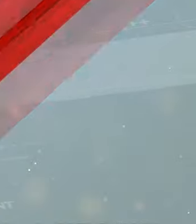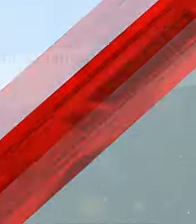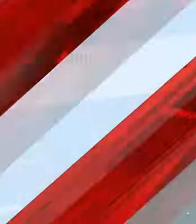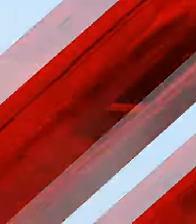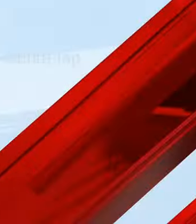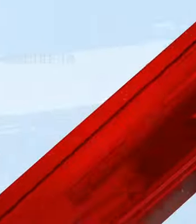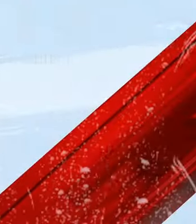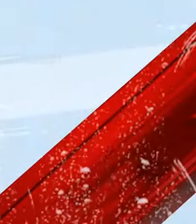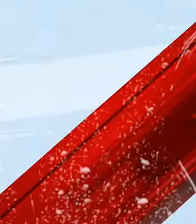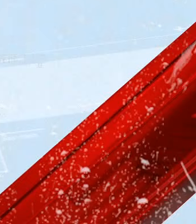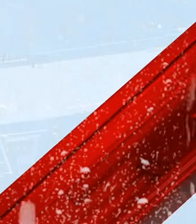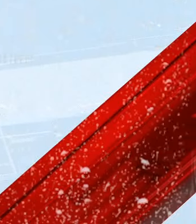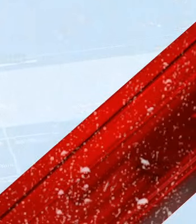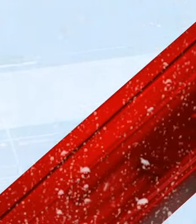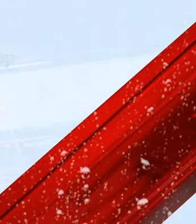Субтитры подогнал «Симон»